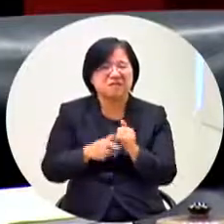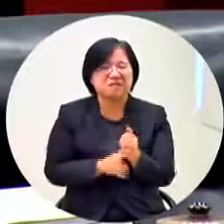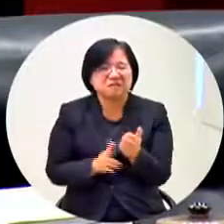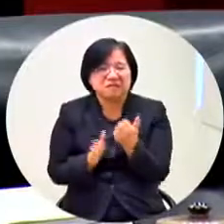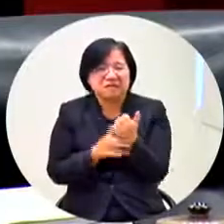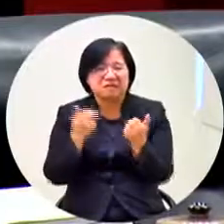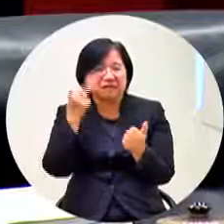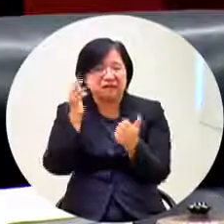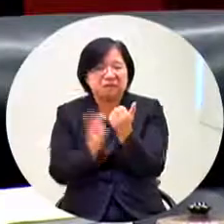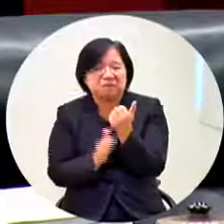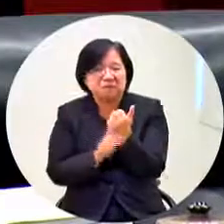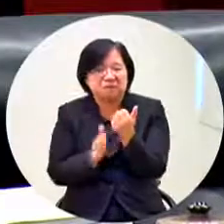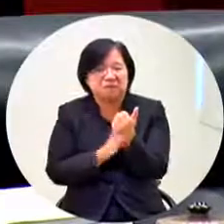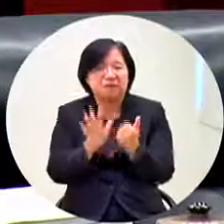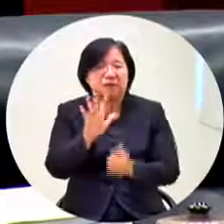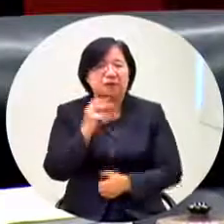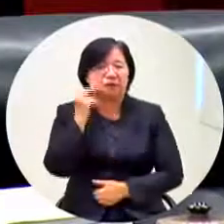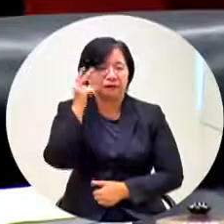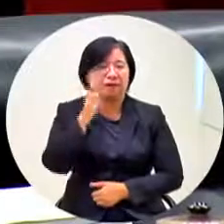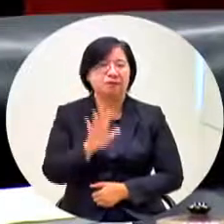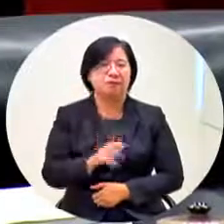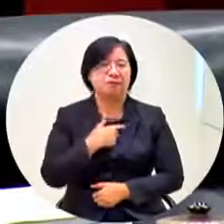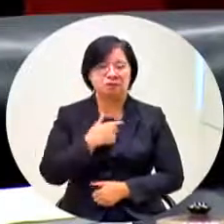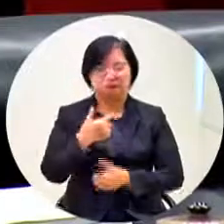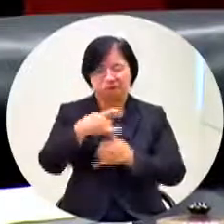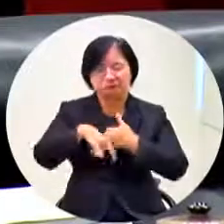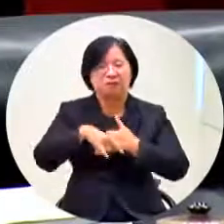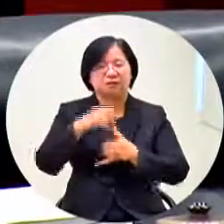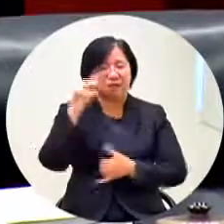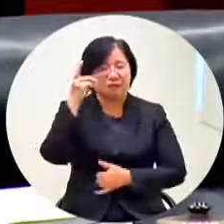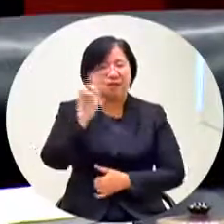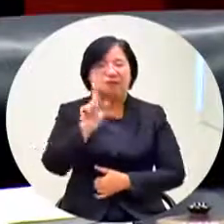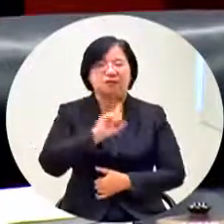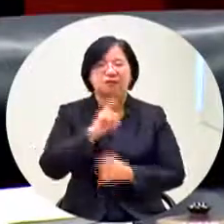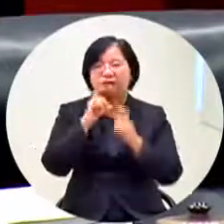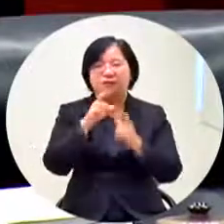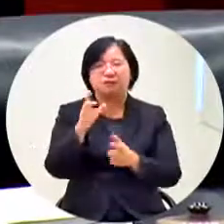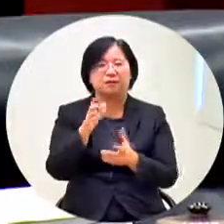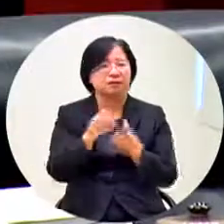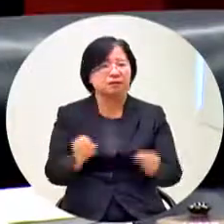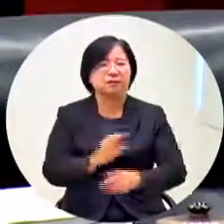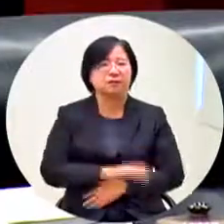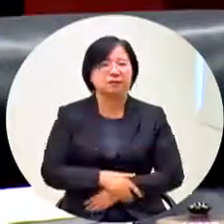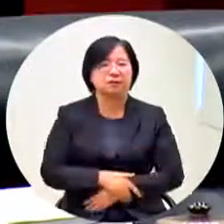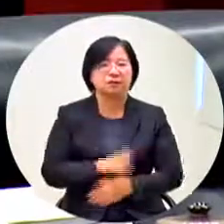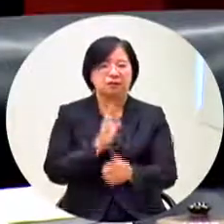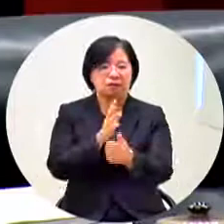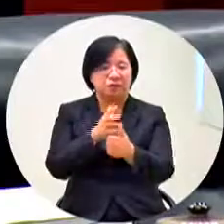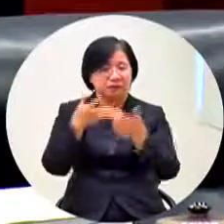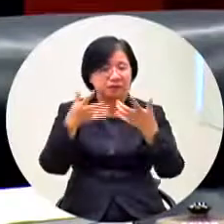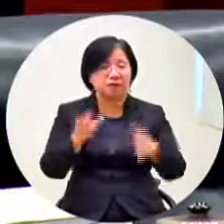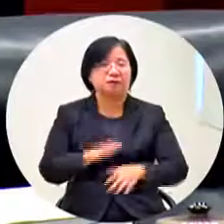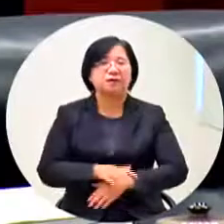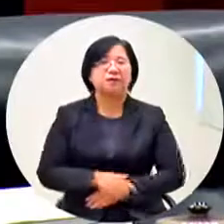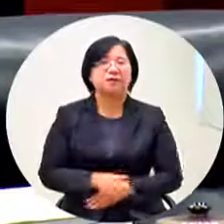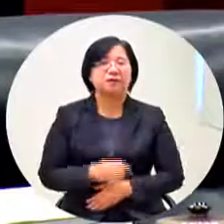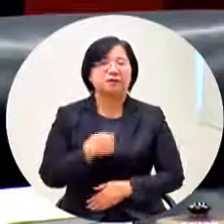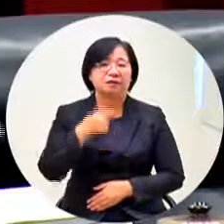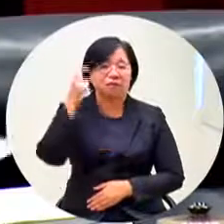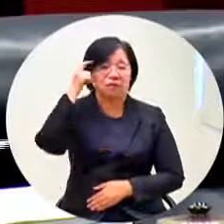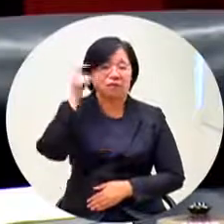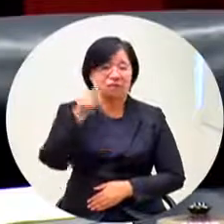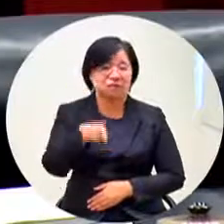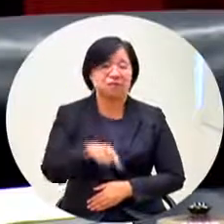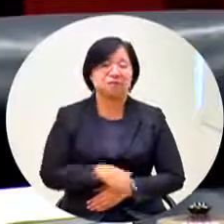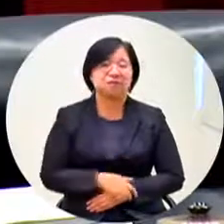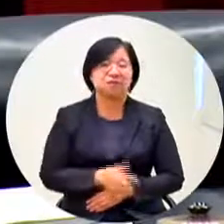动作。这是我个人的感受。好，你不用说了，我很多的议题要讲。所以我想哈，既然我